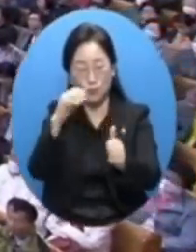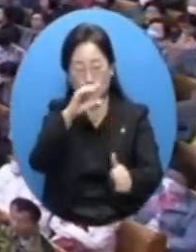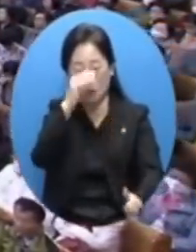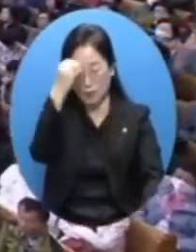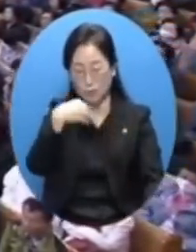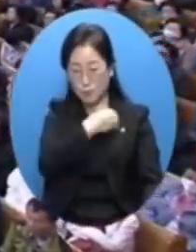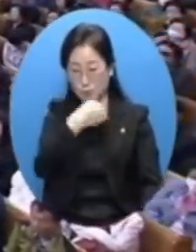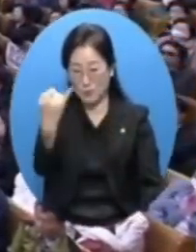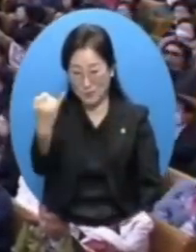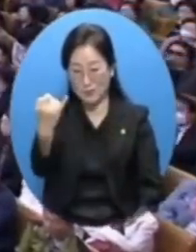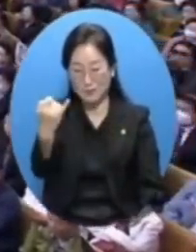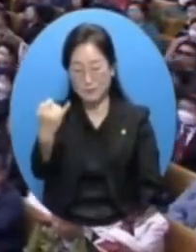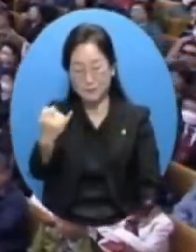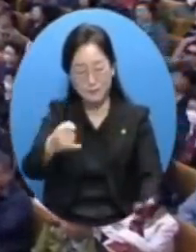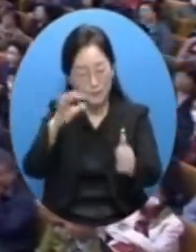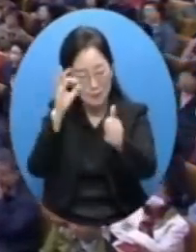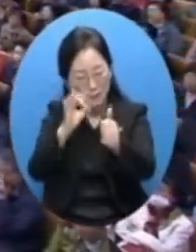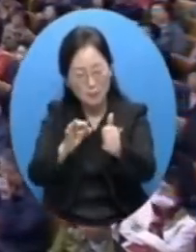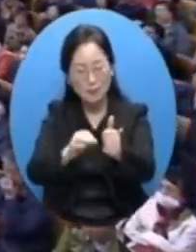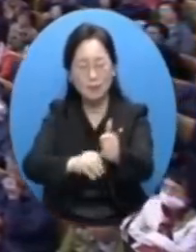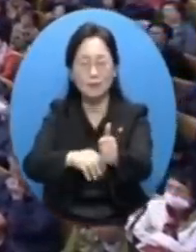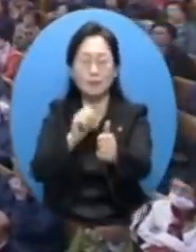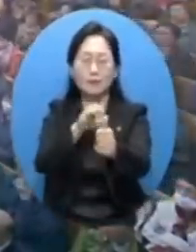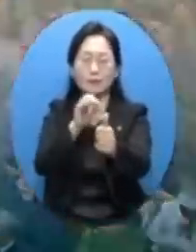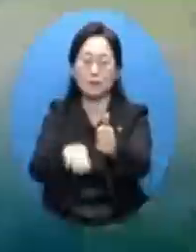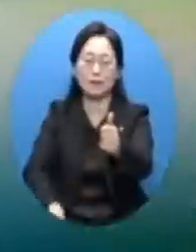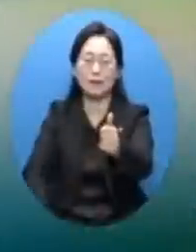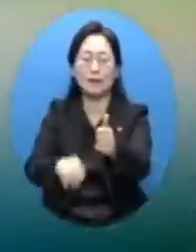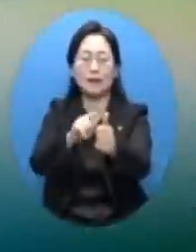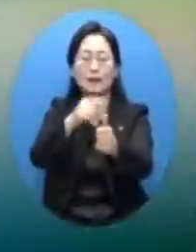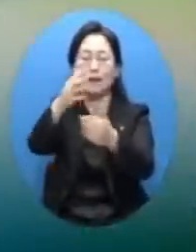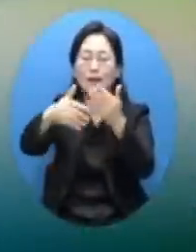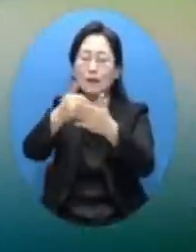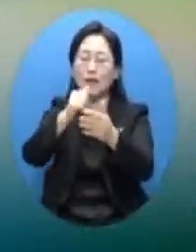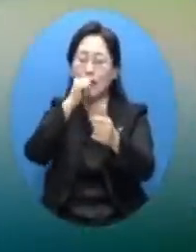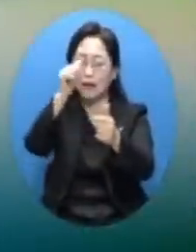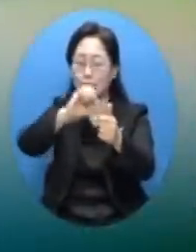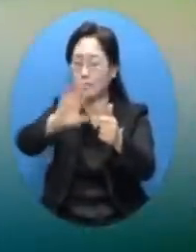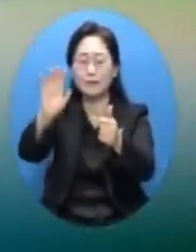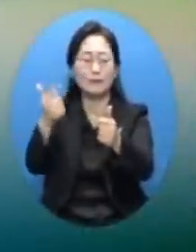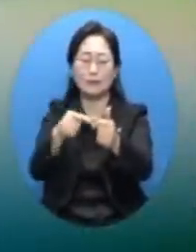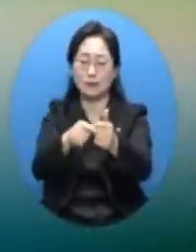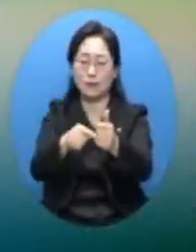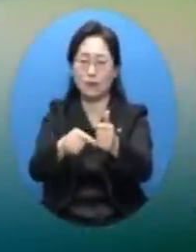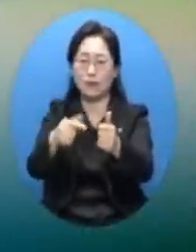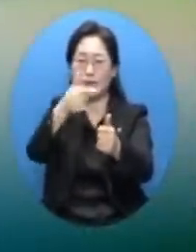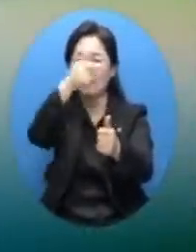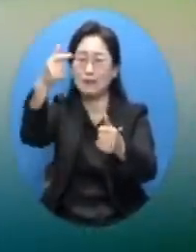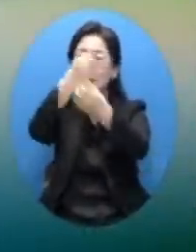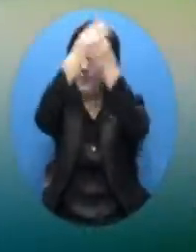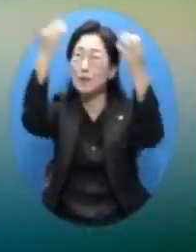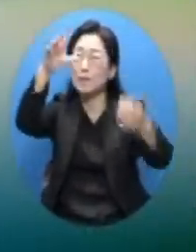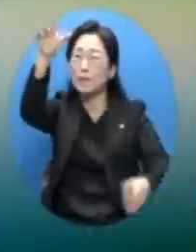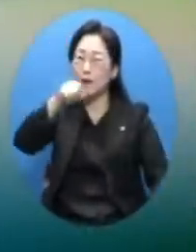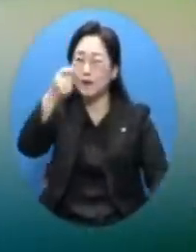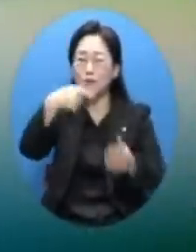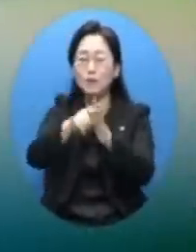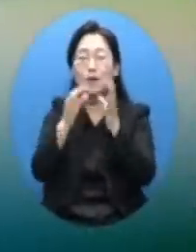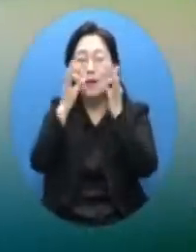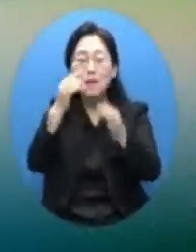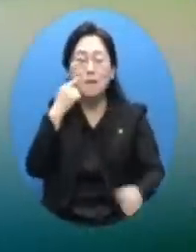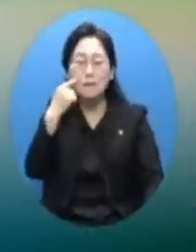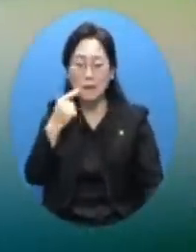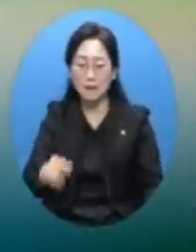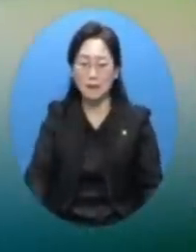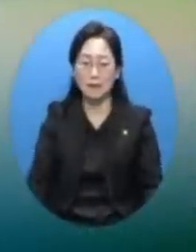베라다 수녀가 그를 품어주면서 말했습니다. 하나님은 너를 절대로 버리지 않으신다. 큰 별을 따도록 노력하렴. 여기